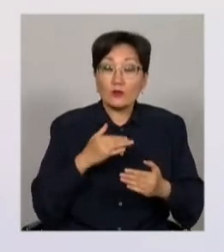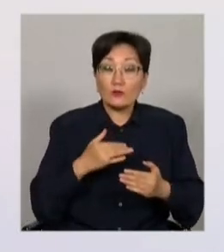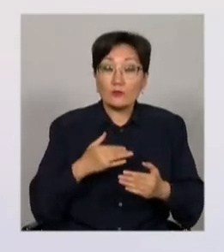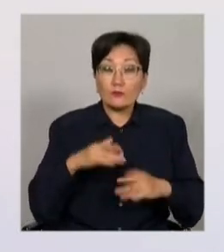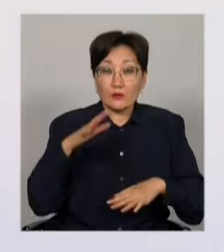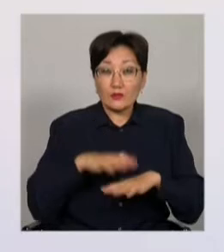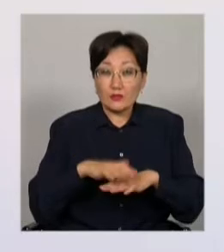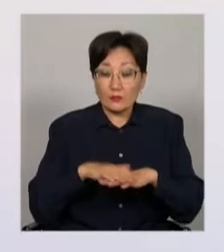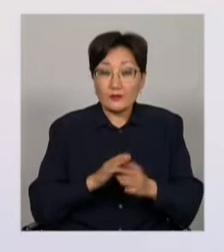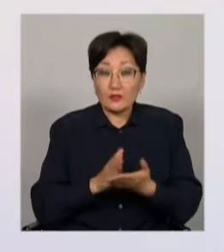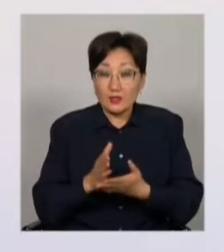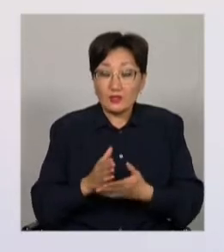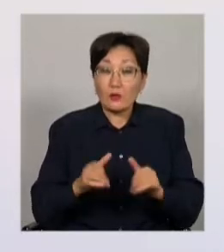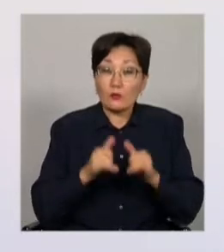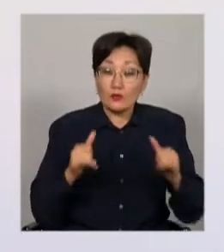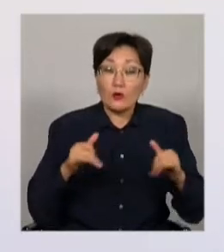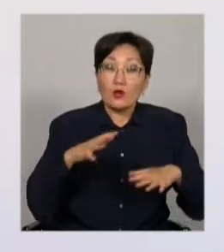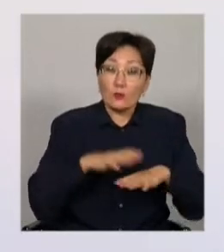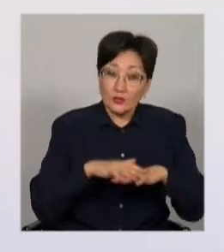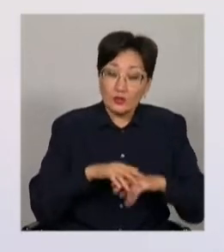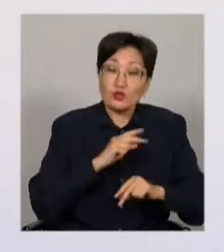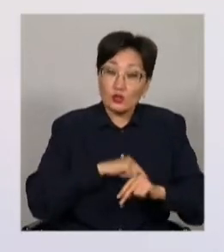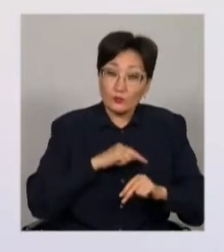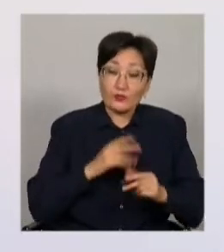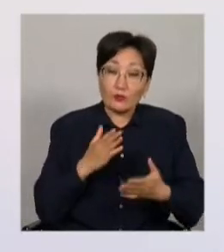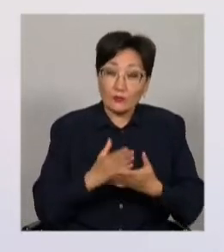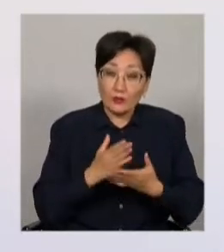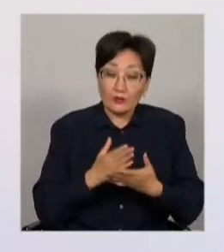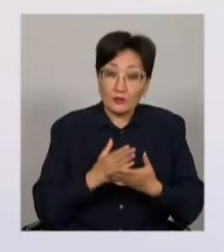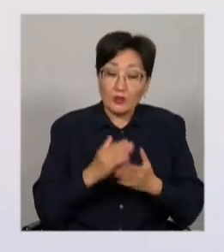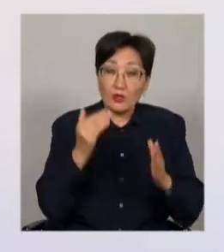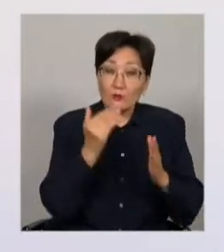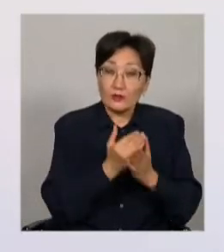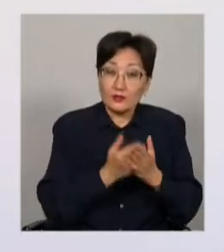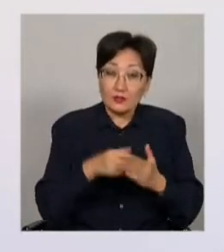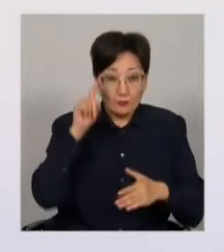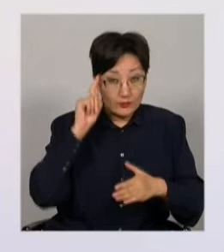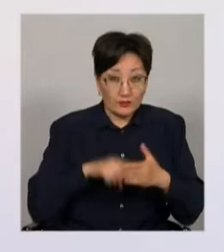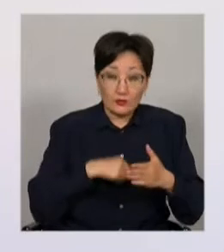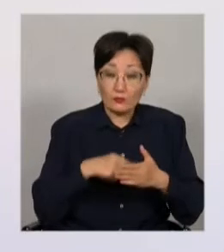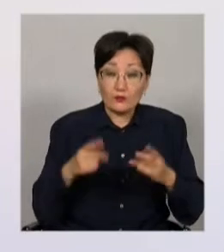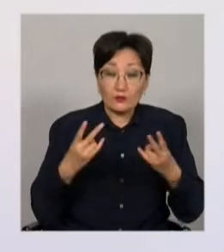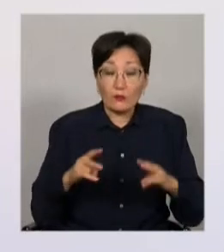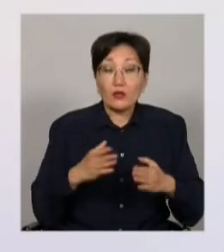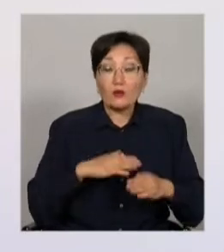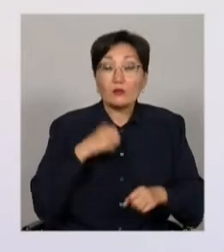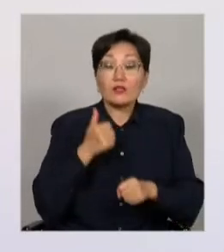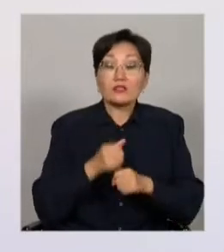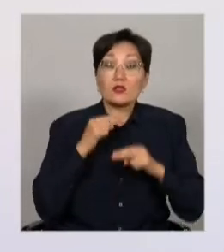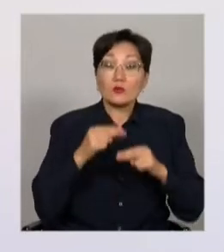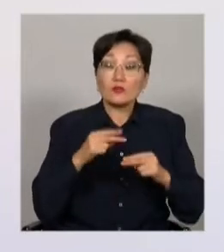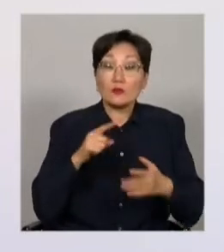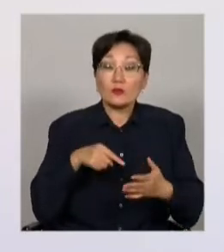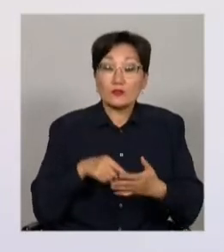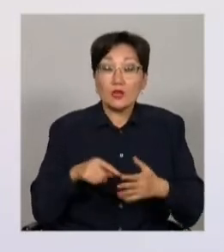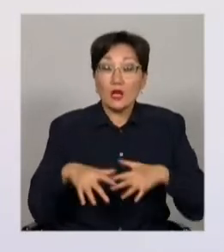секторы дамыды, банк секторы жақсы жұмыс жасайды дейтін бір статистикаға сүйенбеу керекпіз. Бұл жерде ең біздің басты назар аударатын нәрсе ол